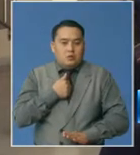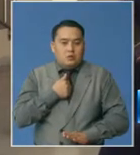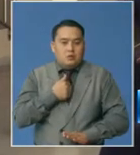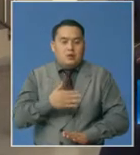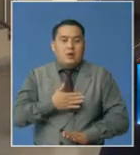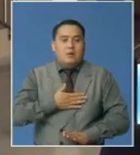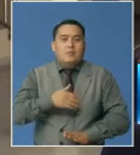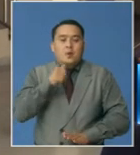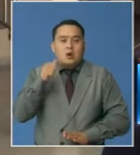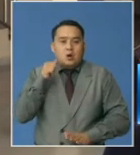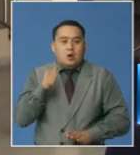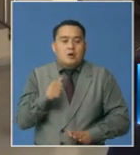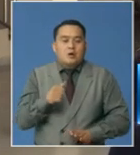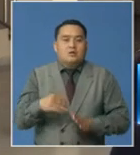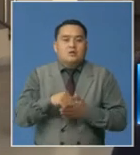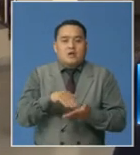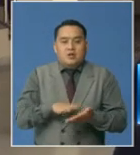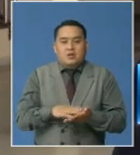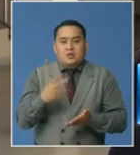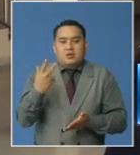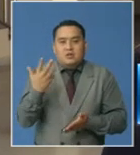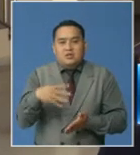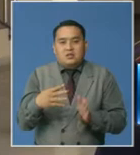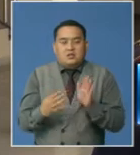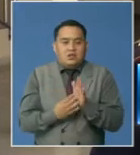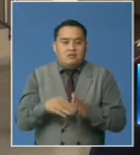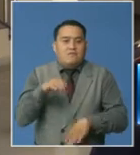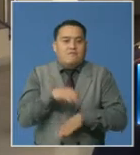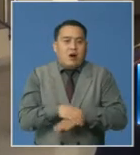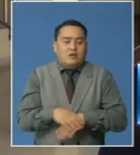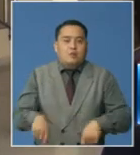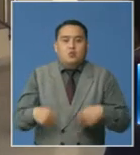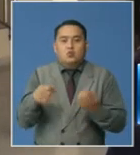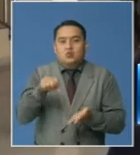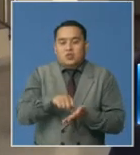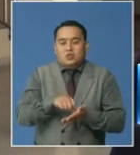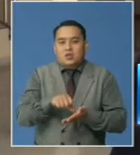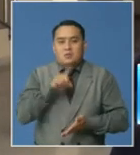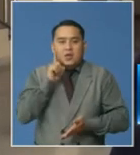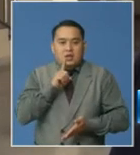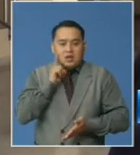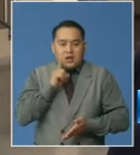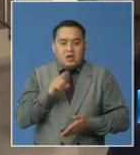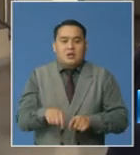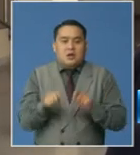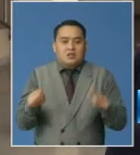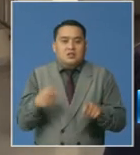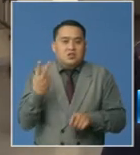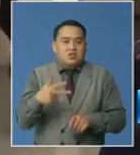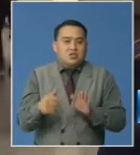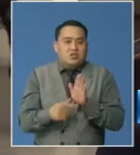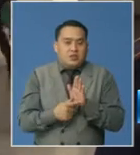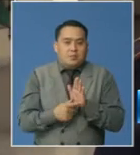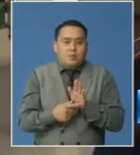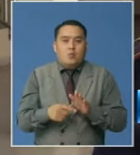В прошлом году в области зафиксировано 39 фактов правонарушений с участием несовершеннолетних. Раскрыто 37. В этом